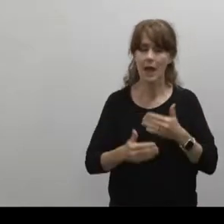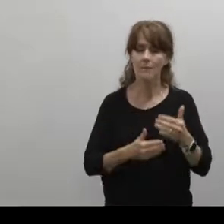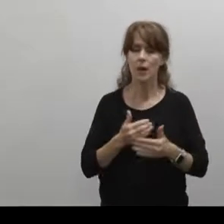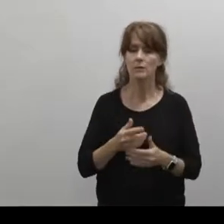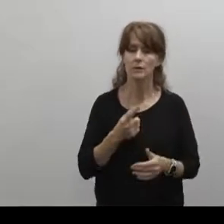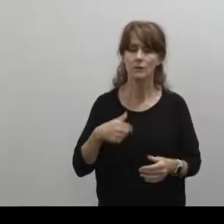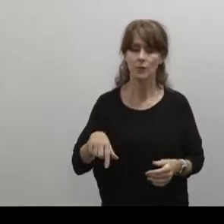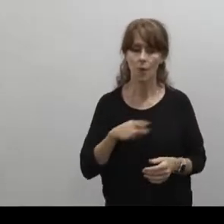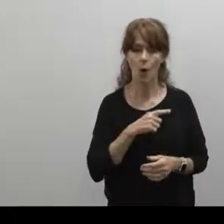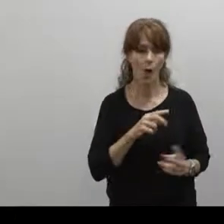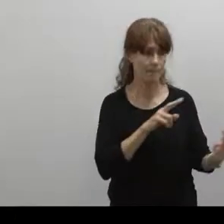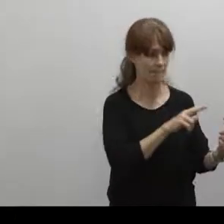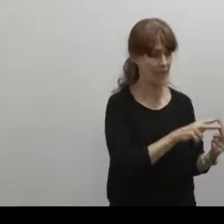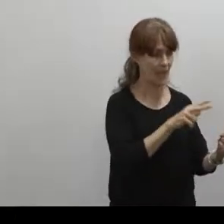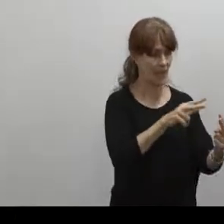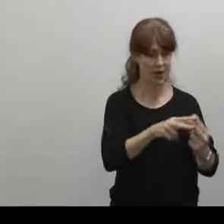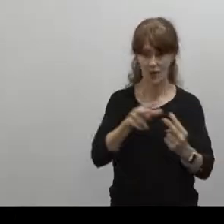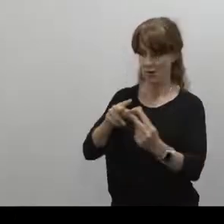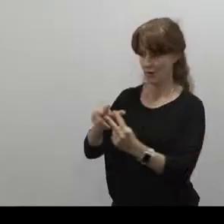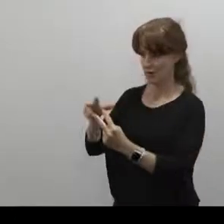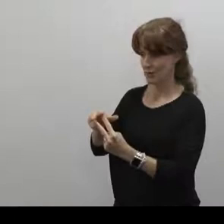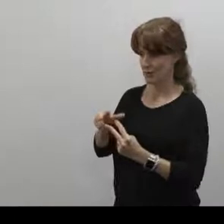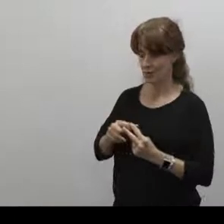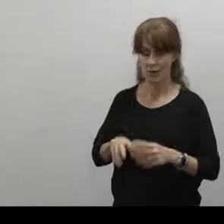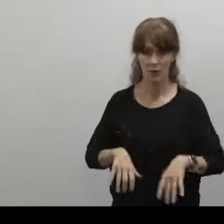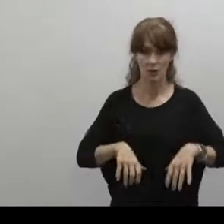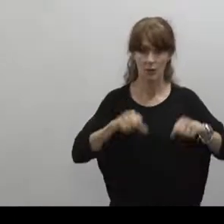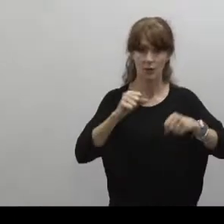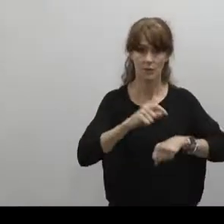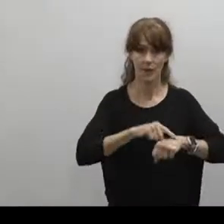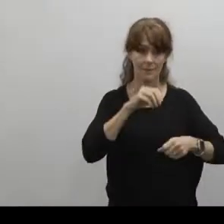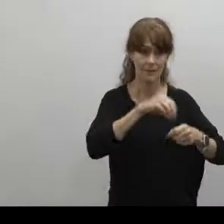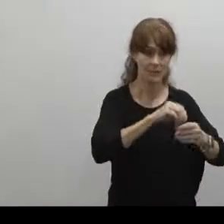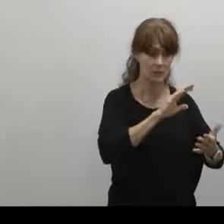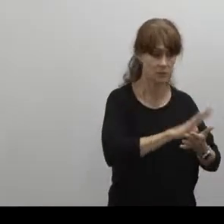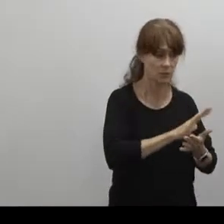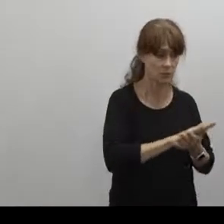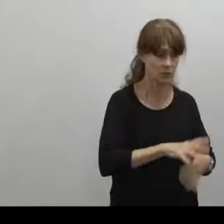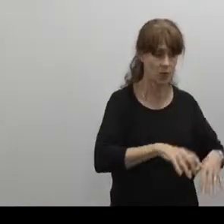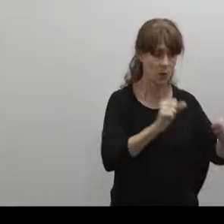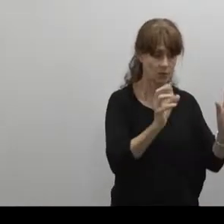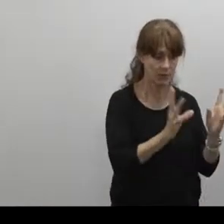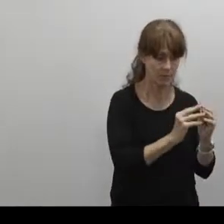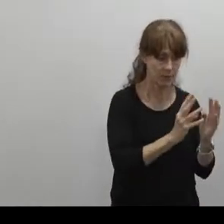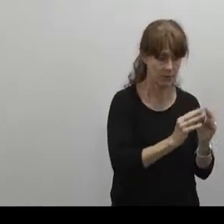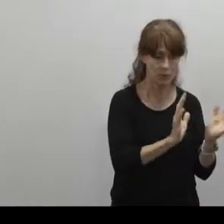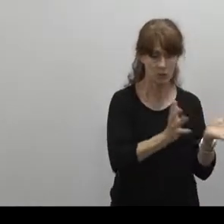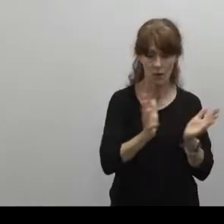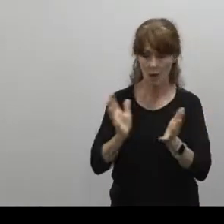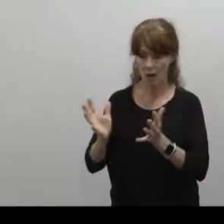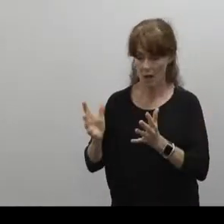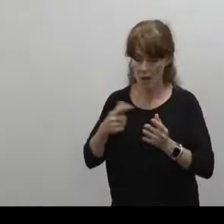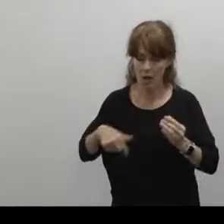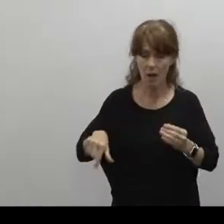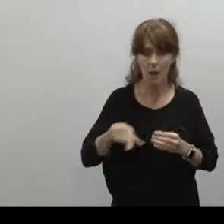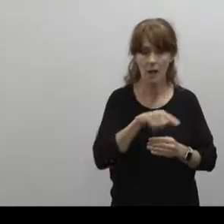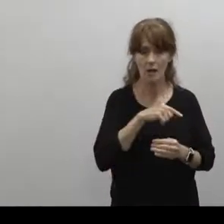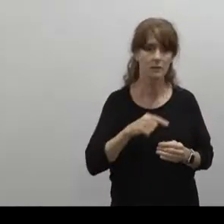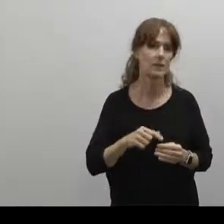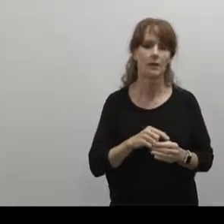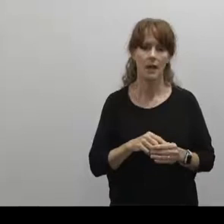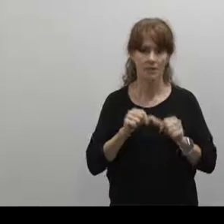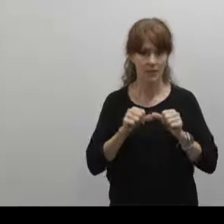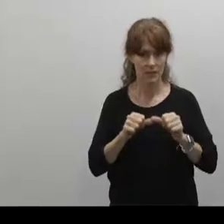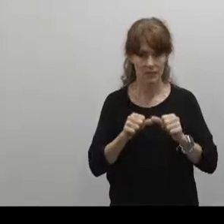robos puok kwat rieng rieng khluon nu puok kwat ban chamnai pe neu tam sala rien samrap baek kech prachum che che